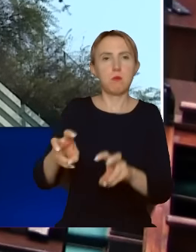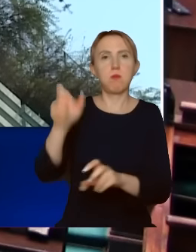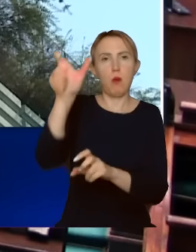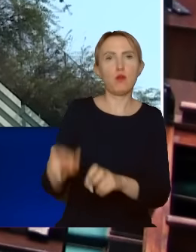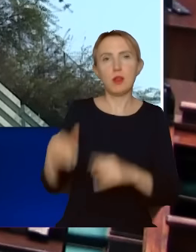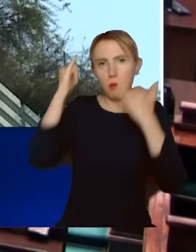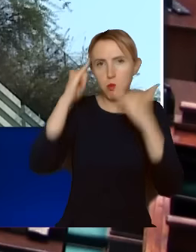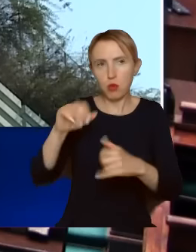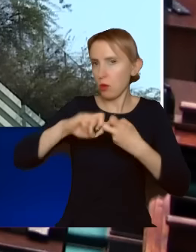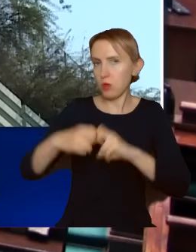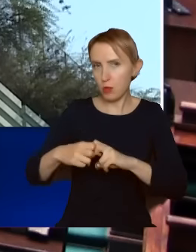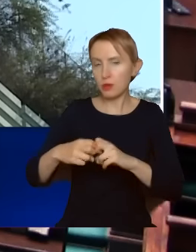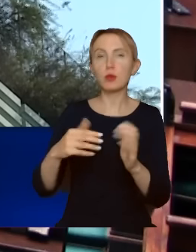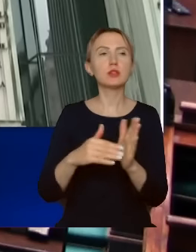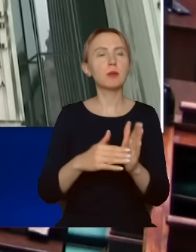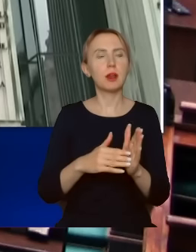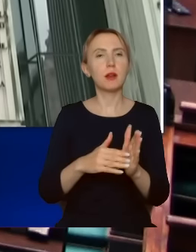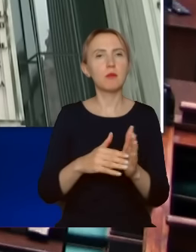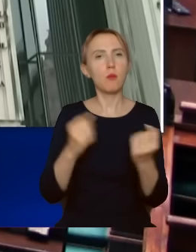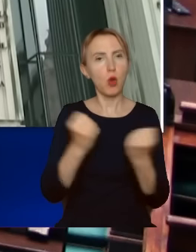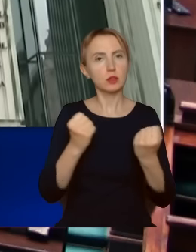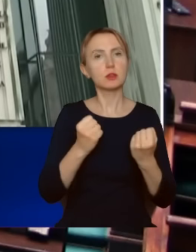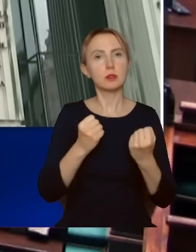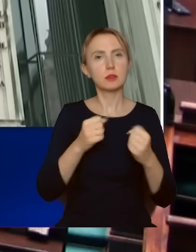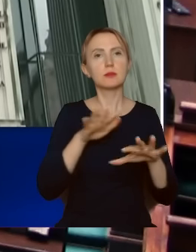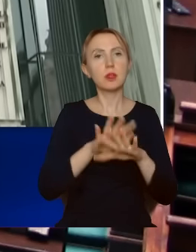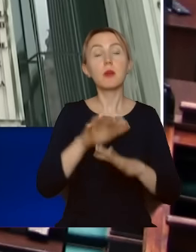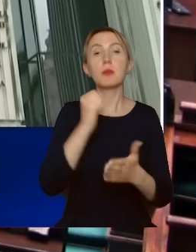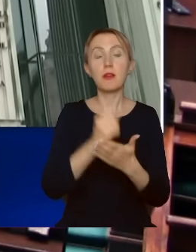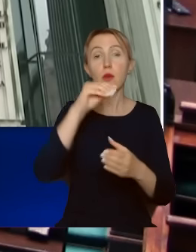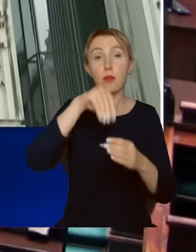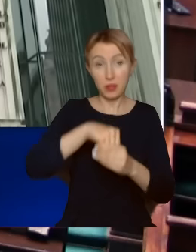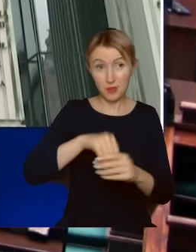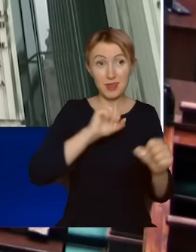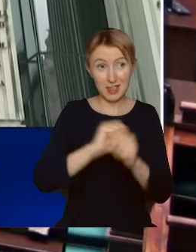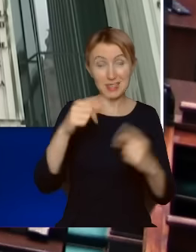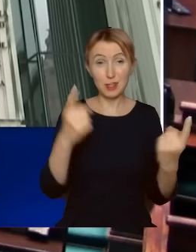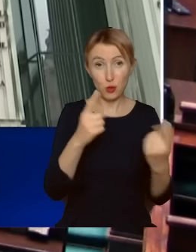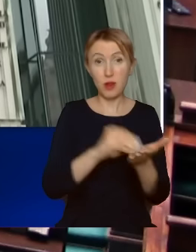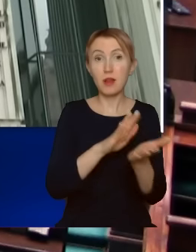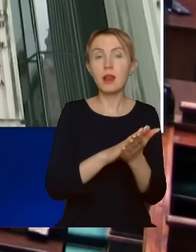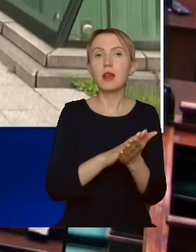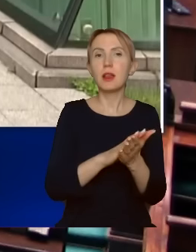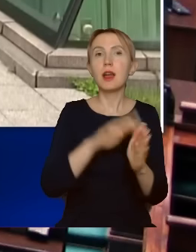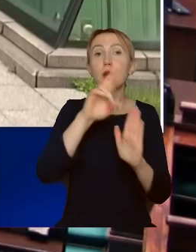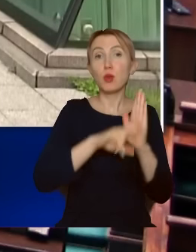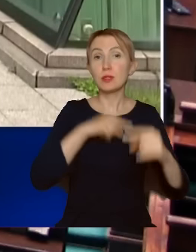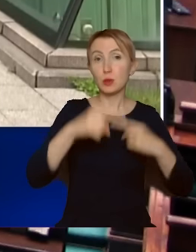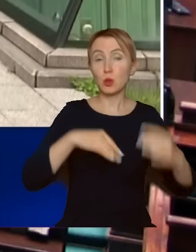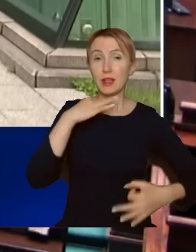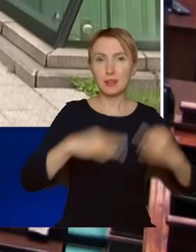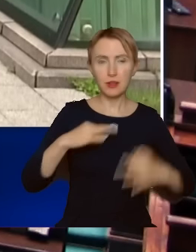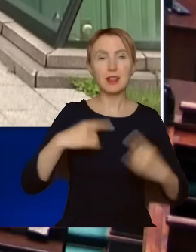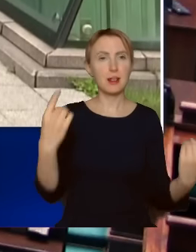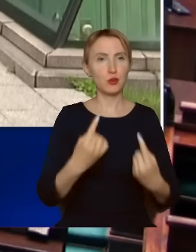problemem no tego wymaga stabilność systemu i akurat prawo przewiduje takie sytuacje nawet procedura cywilna przewiduje sytuacje w